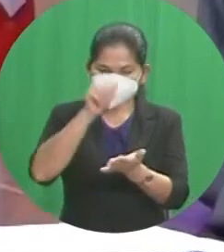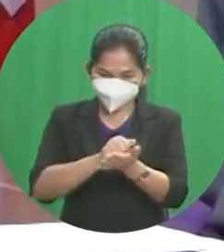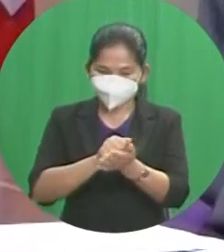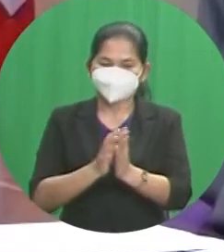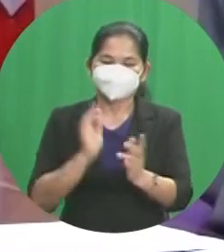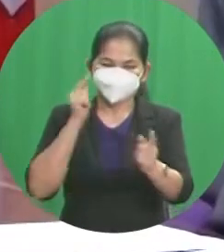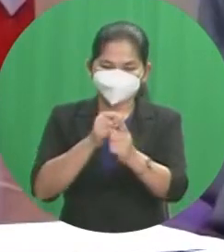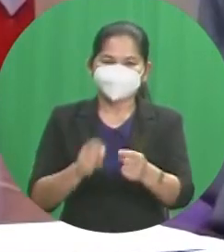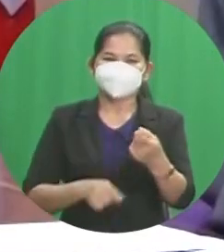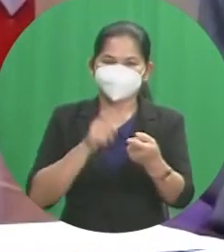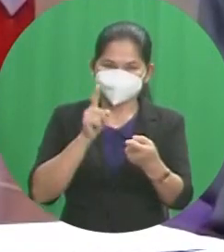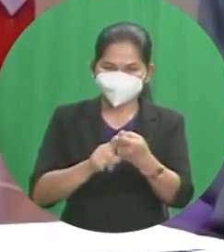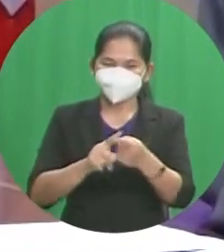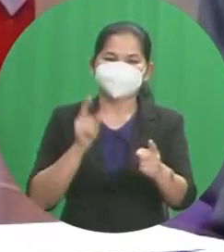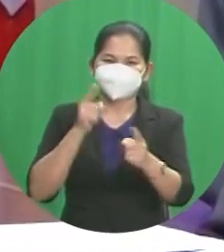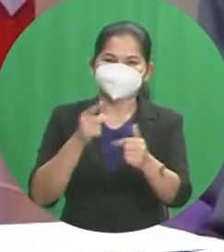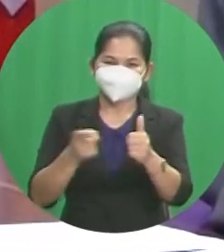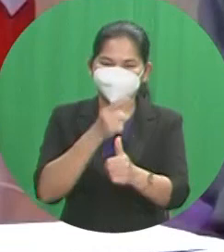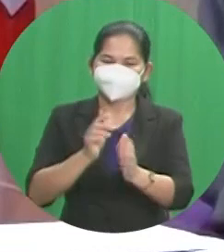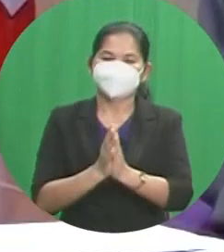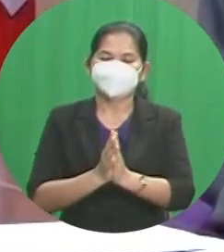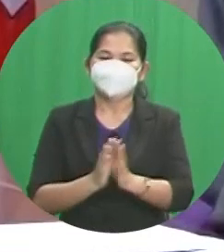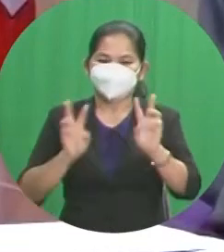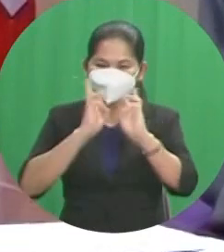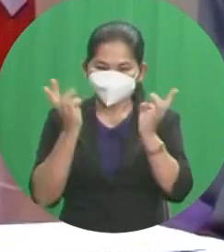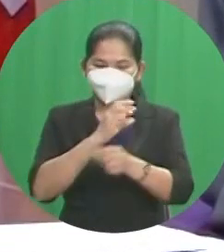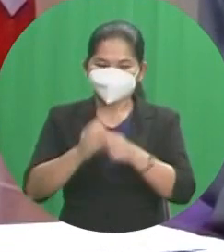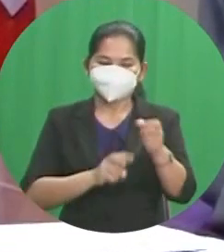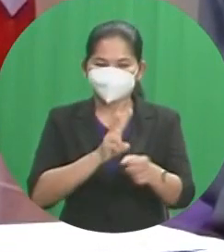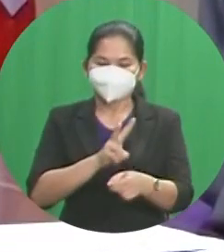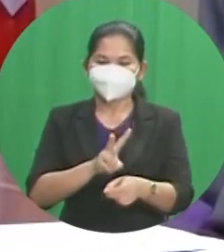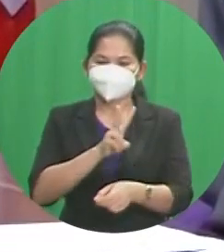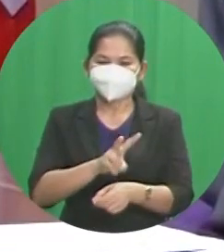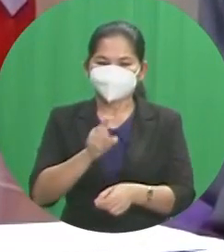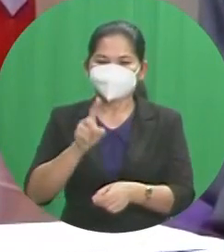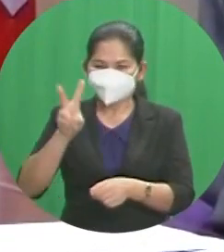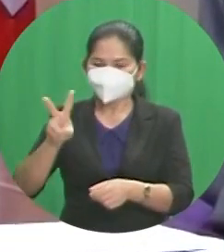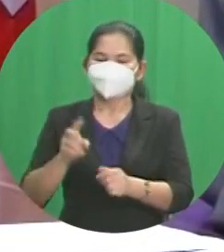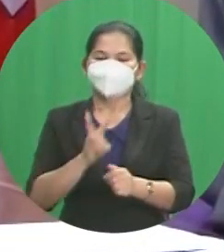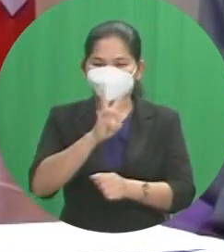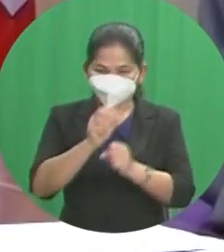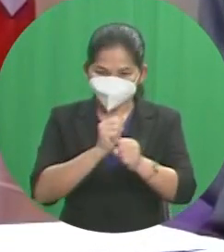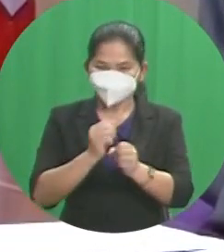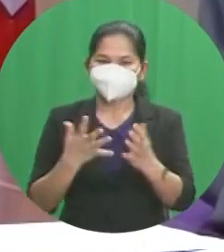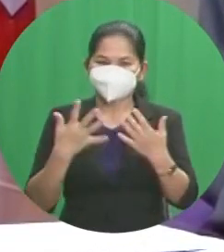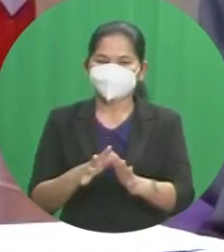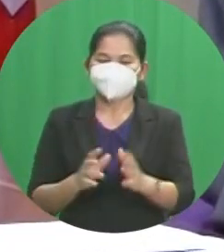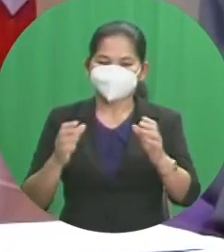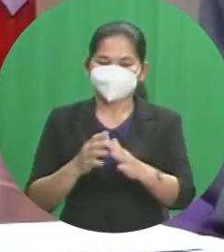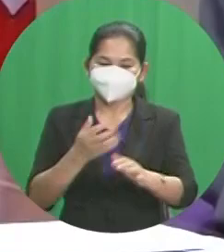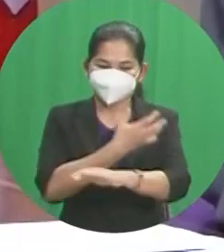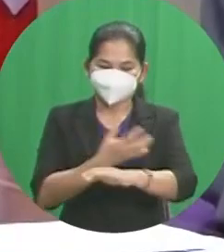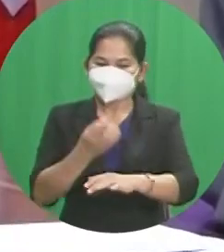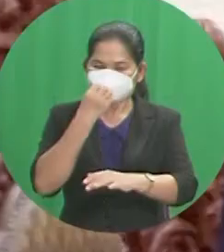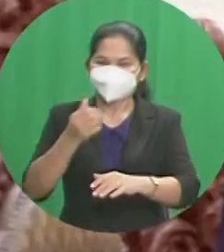ននៅគោលដៅទី1នៃគោលដៅអភិវឌ្ឍសហប្រជាជាតិតាំងពីឆ្នាំ2012មុនការកំណត់3ឆ្នាំដើម្បីឲ្យប្រព័ន្ធស្បៀង